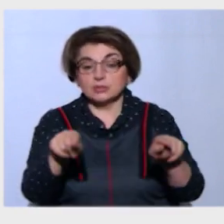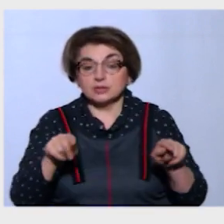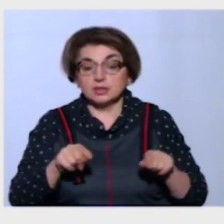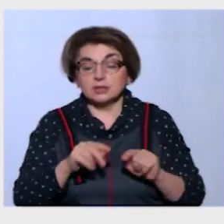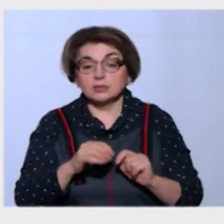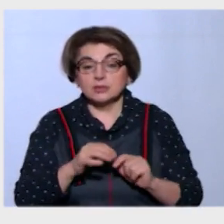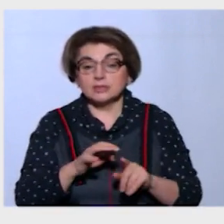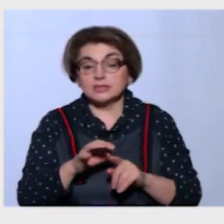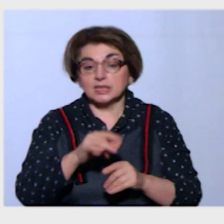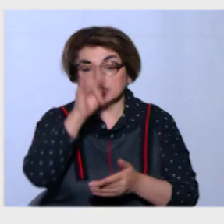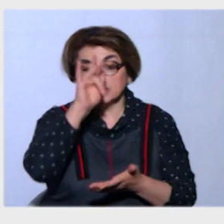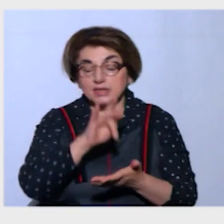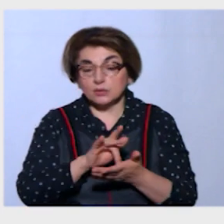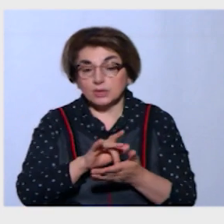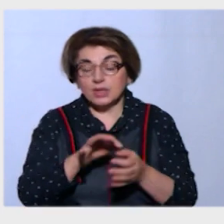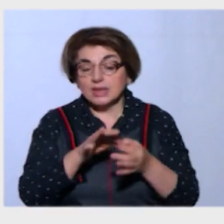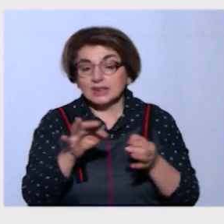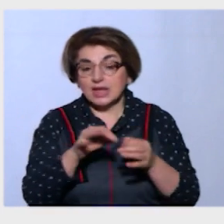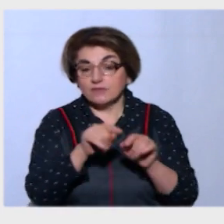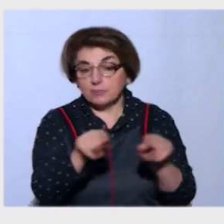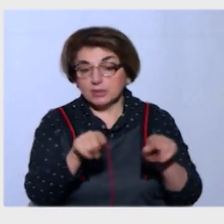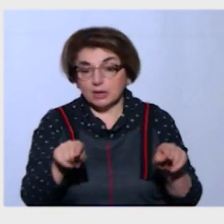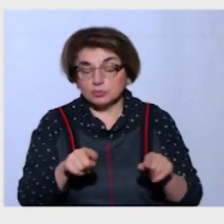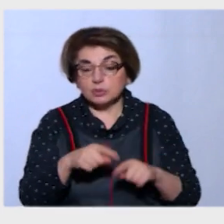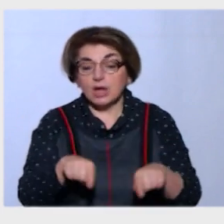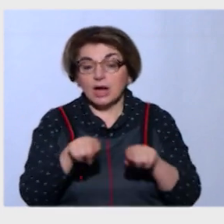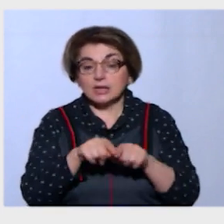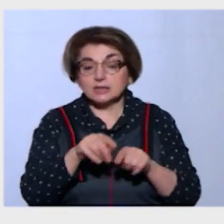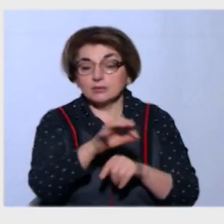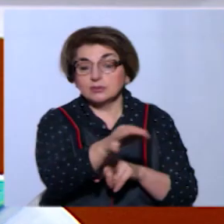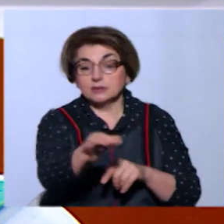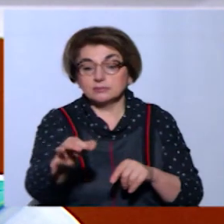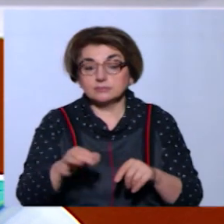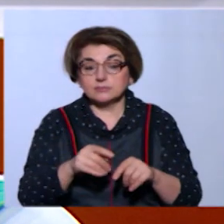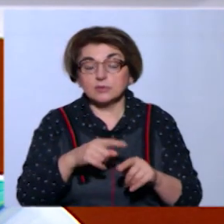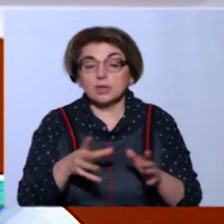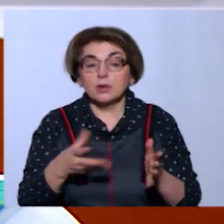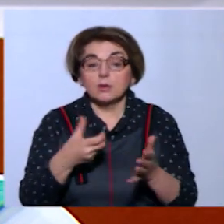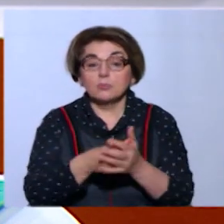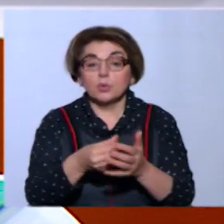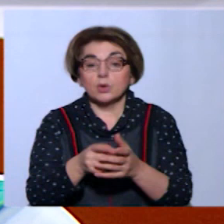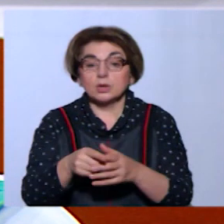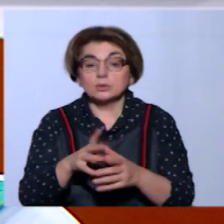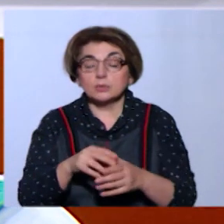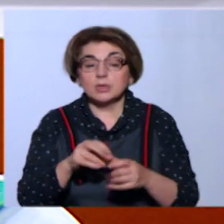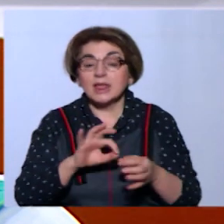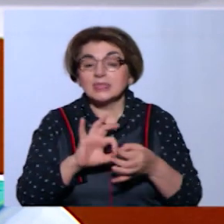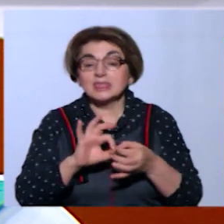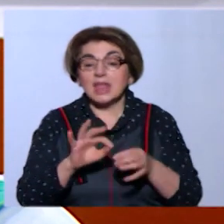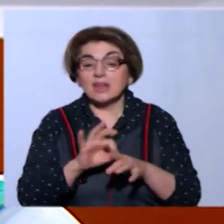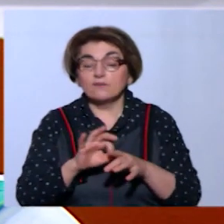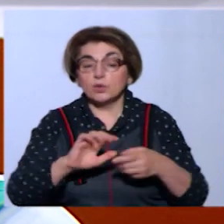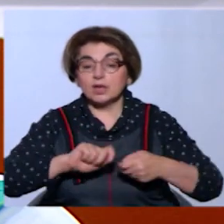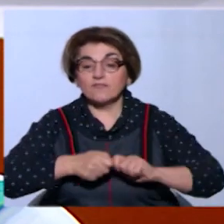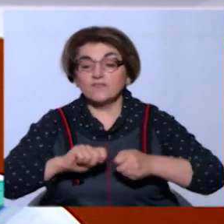ცენტრალური ნერვული სისტემიდან გამოსული ნერვები და ასევე პერიფერიულ ნერვულ სისტემას მიეკუთვნება ნერვული კვანძები.